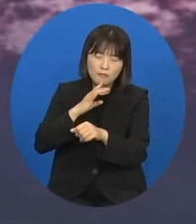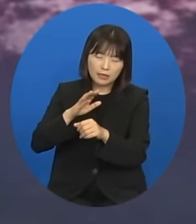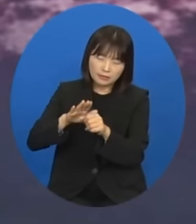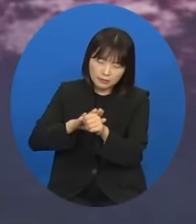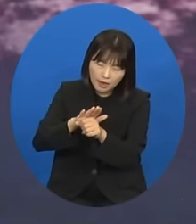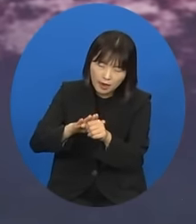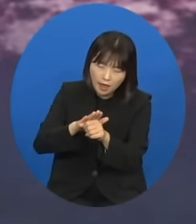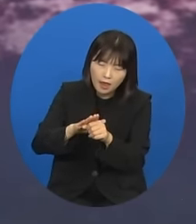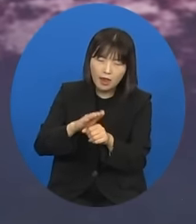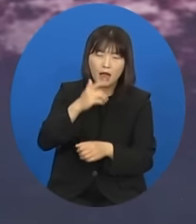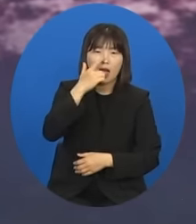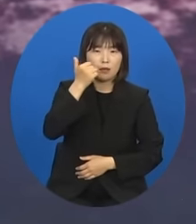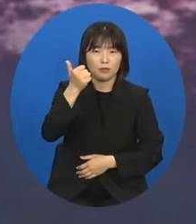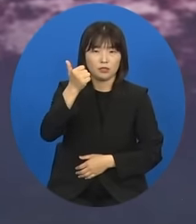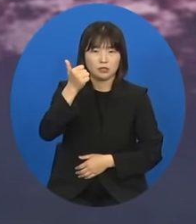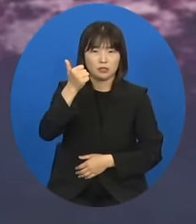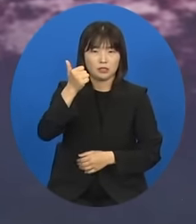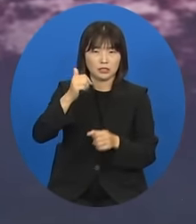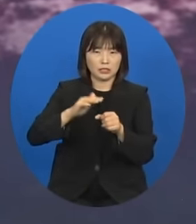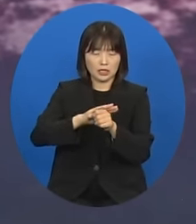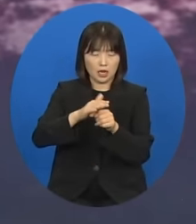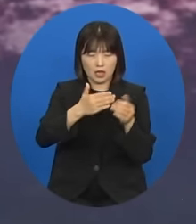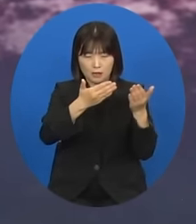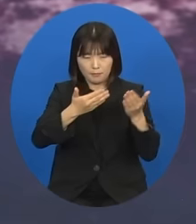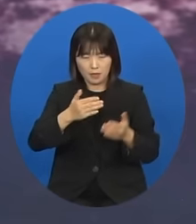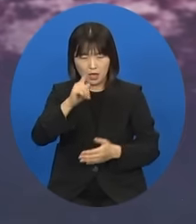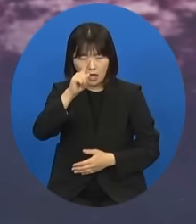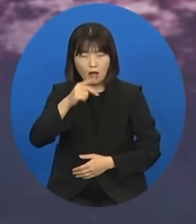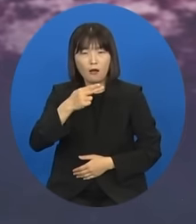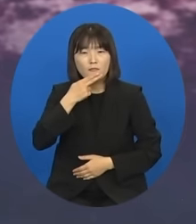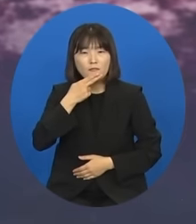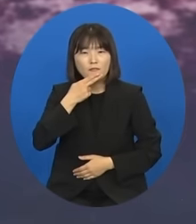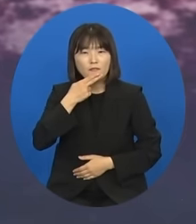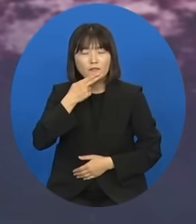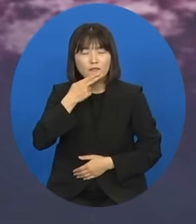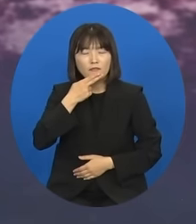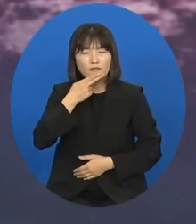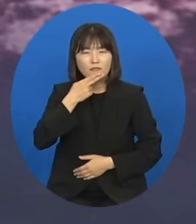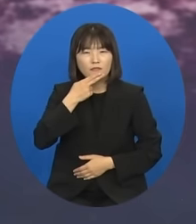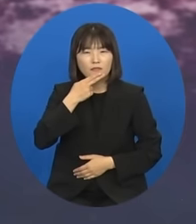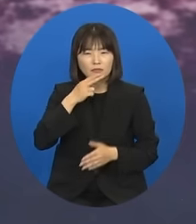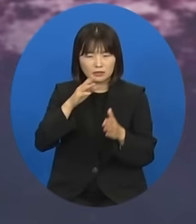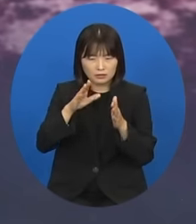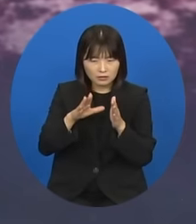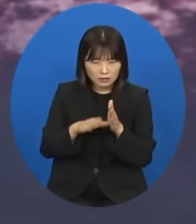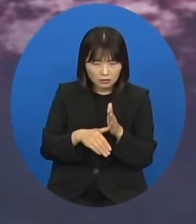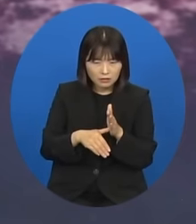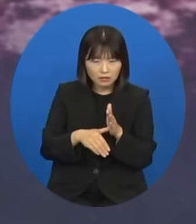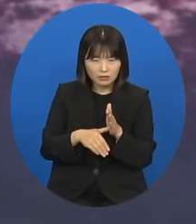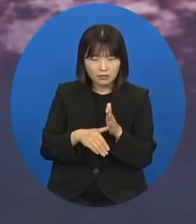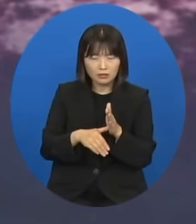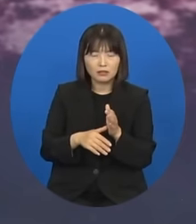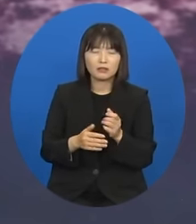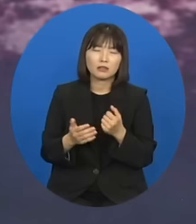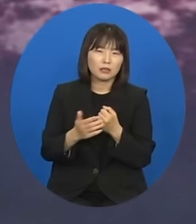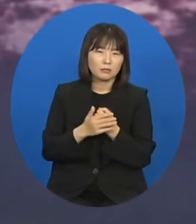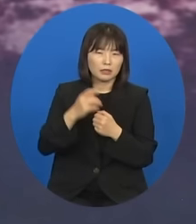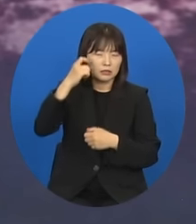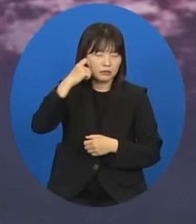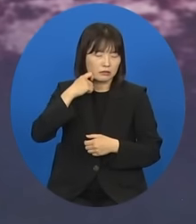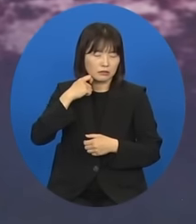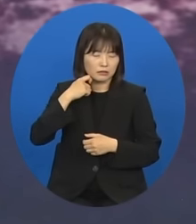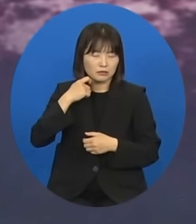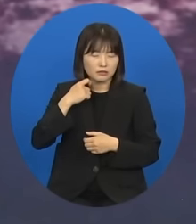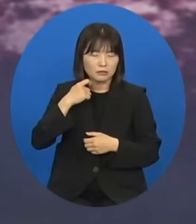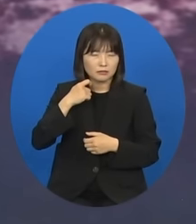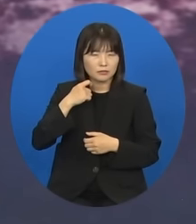아버지 그 사랑을 아마 제대로 느껴보지 못했을 텐데 아마 여러 가지 생각이 만감이 교차했을 것 같습니다